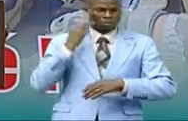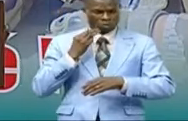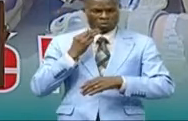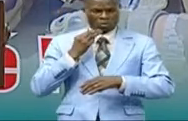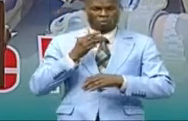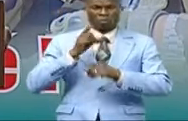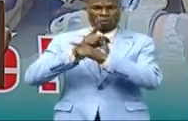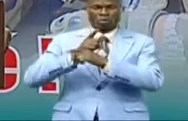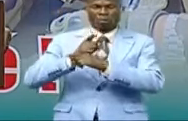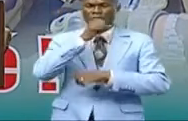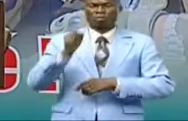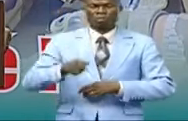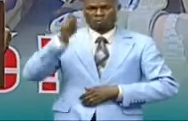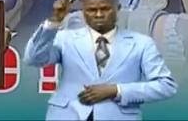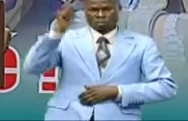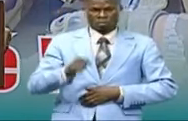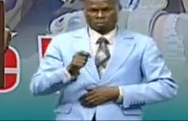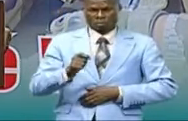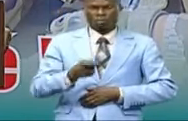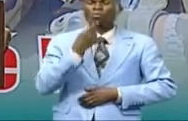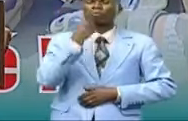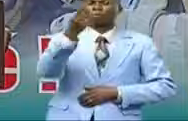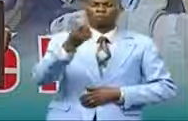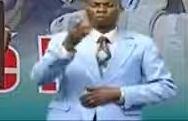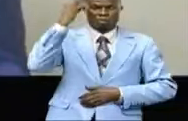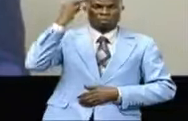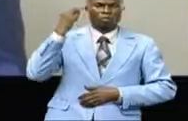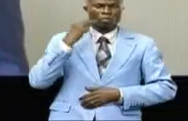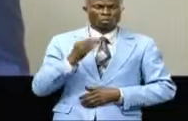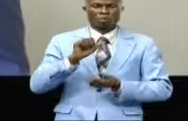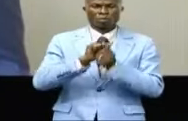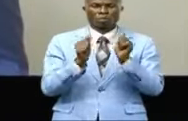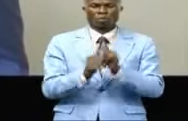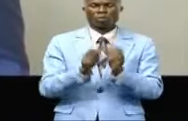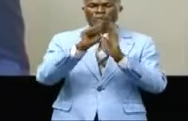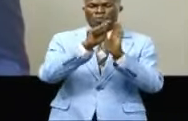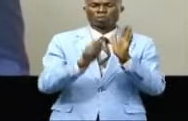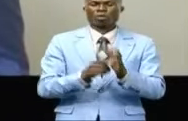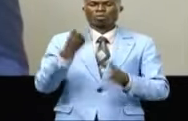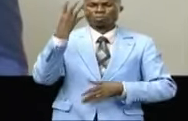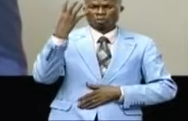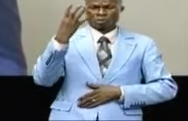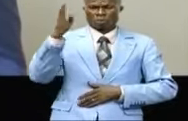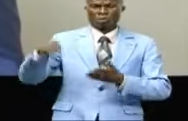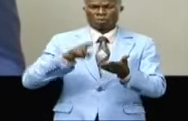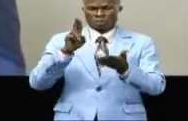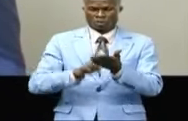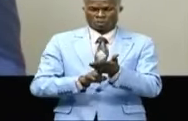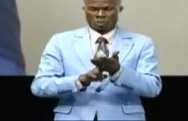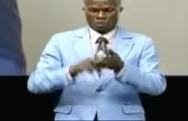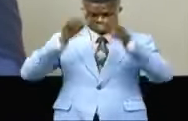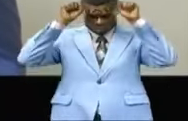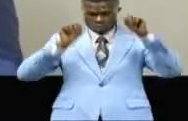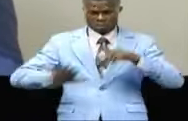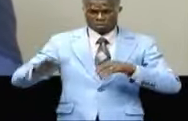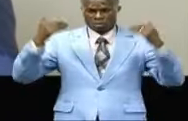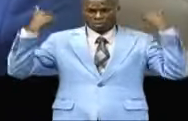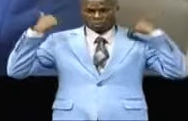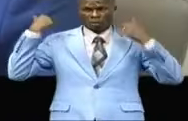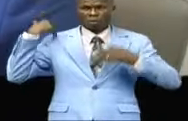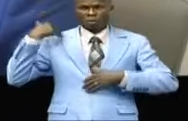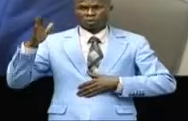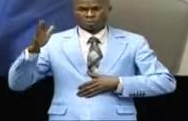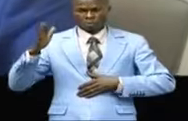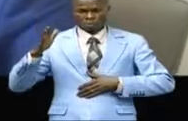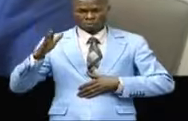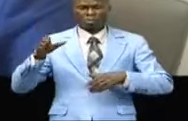ancien combattant, a soumis au Conseil quatre textes en vue de leur signature par le président de la République, chef de l'État.